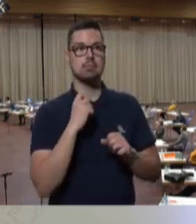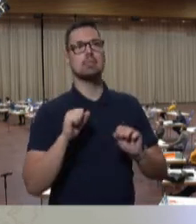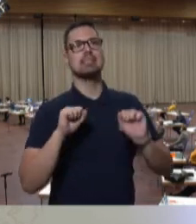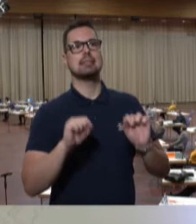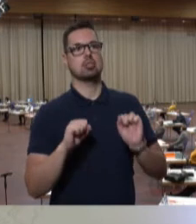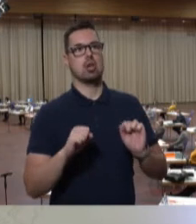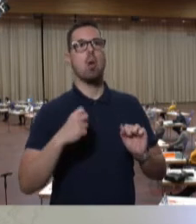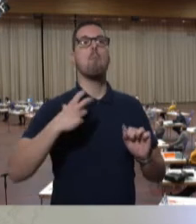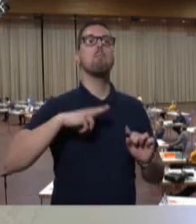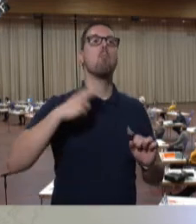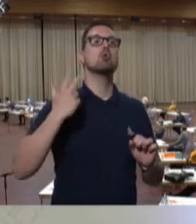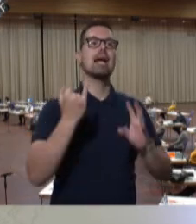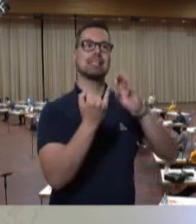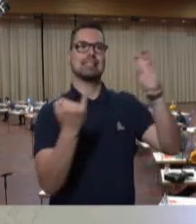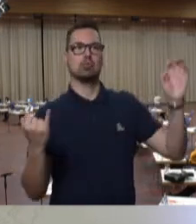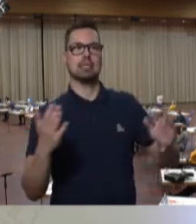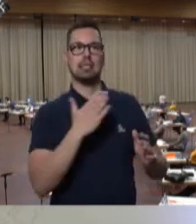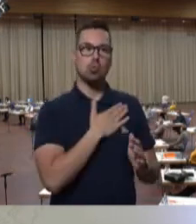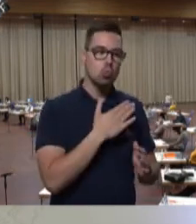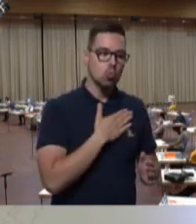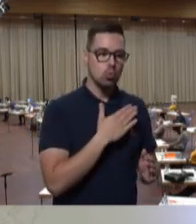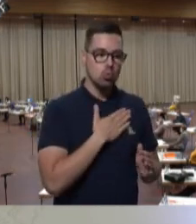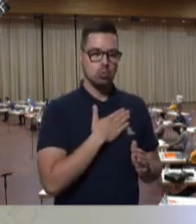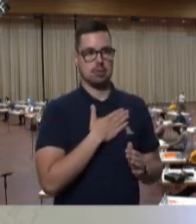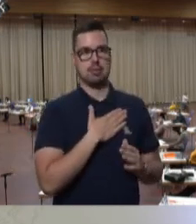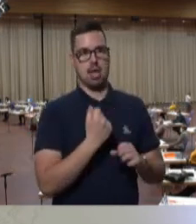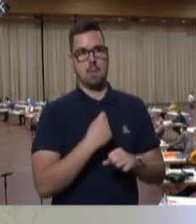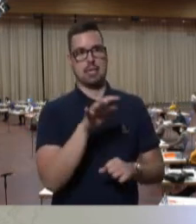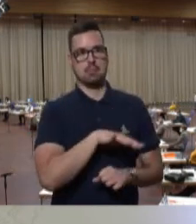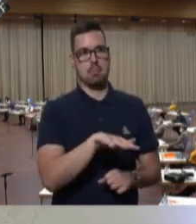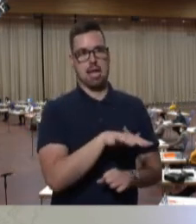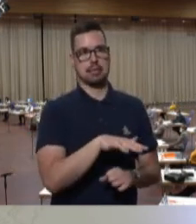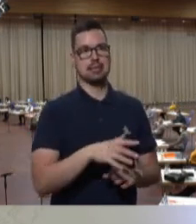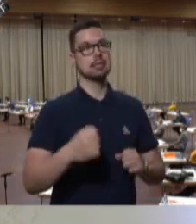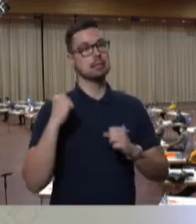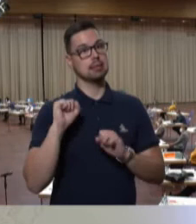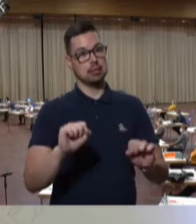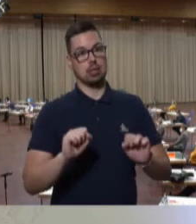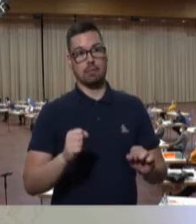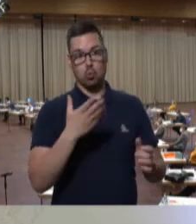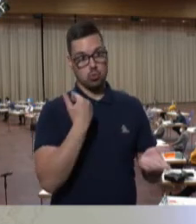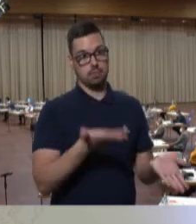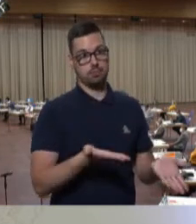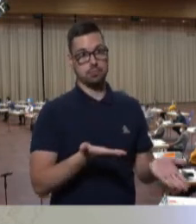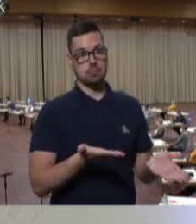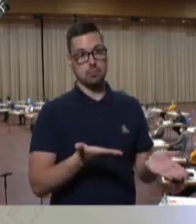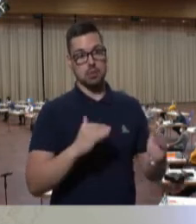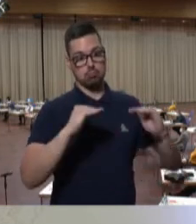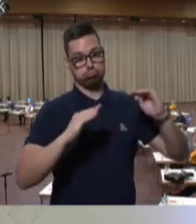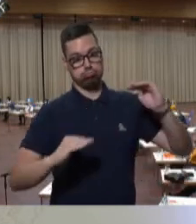mit der modernsten Industrie der Welt unseren Wohlstand für Generationen von morgen. Wenn nicht, verlieren wir